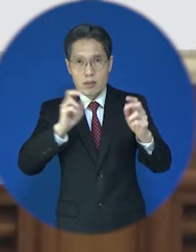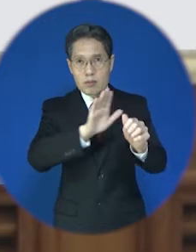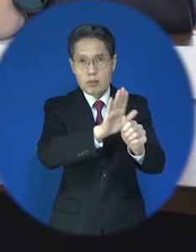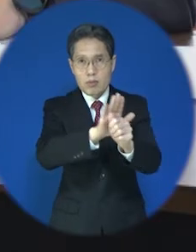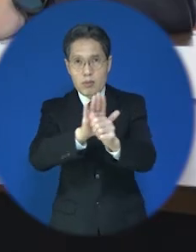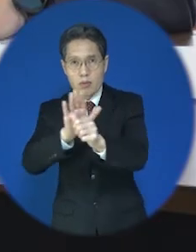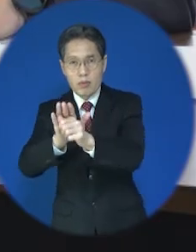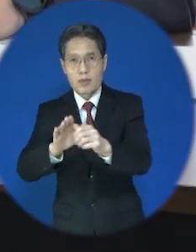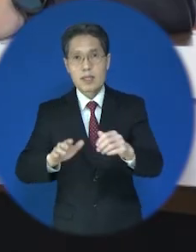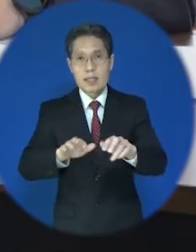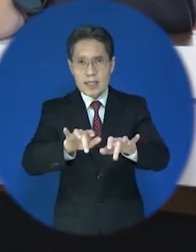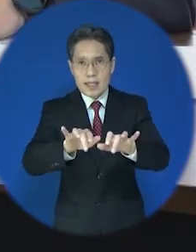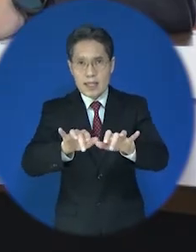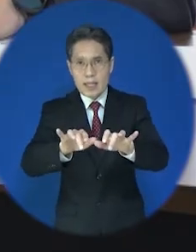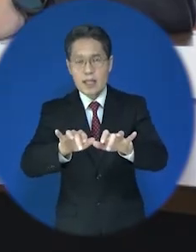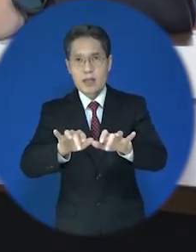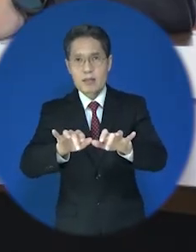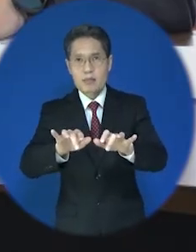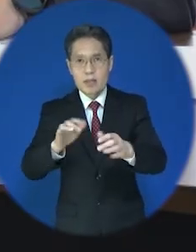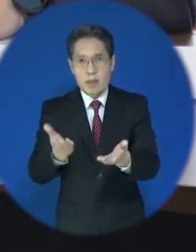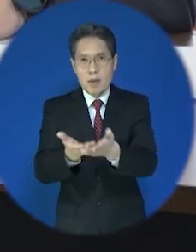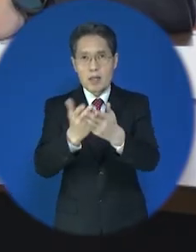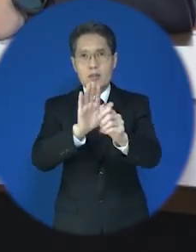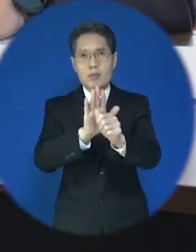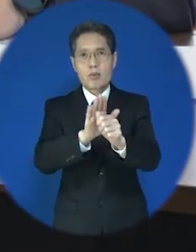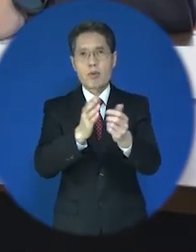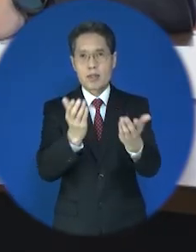지원 해 게임산업에 스케일 업 을 도울 계획입니다